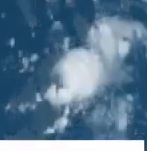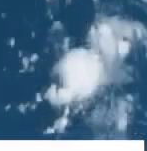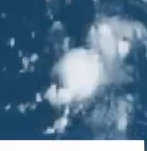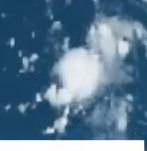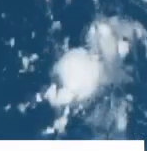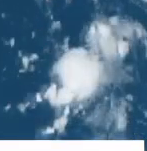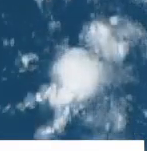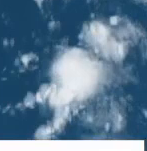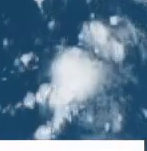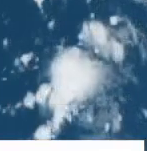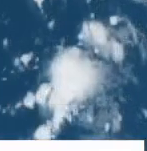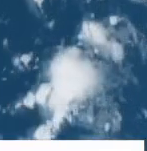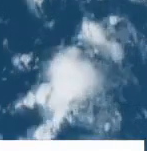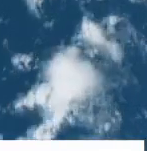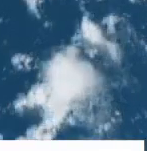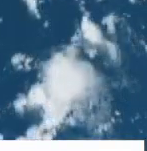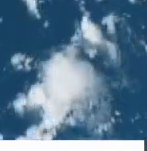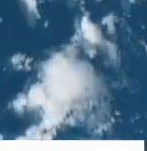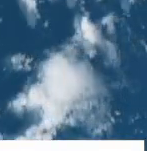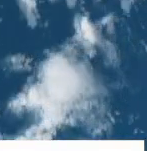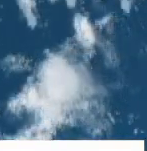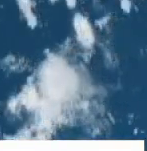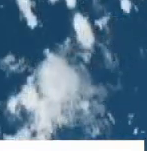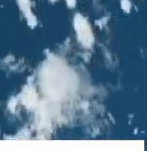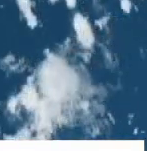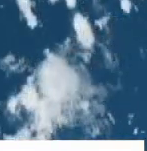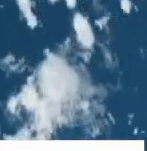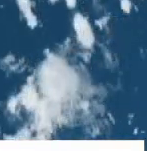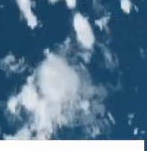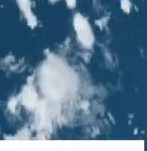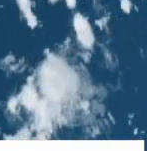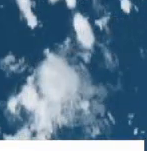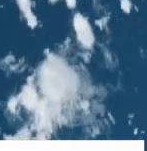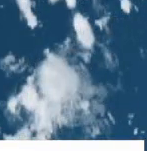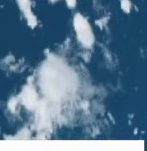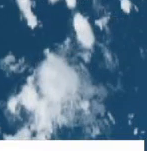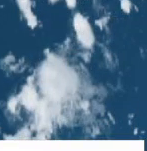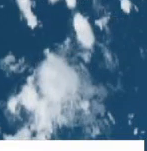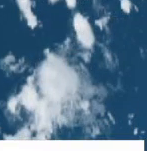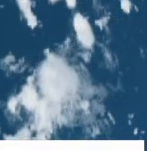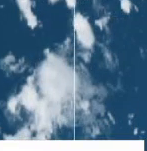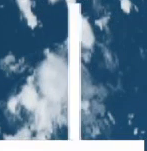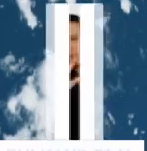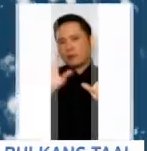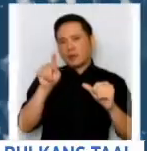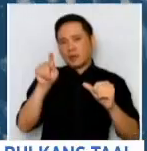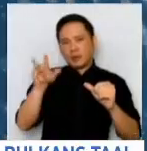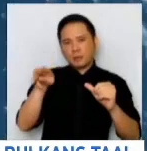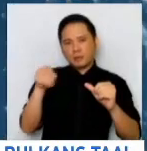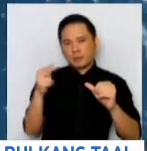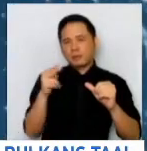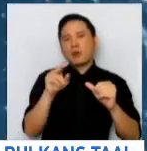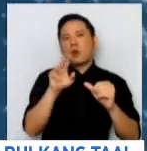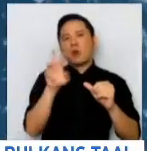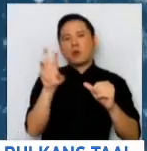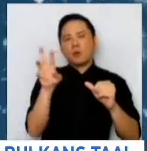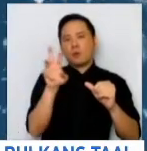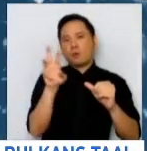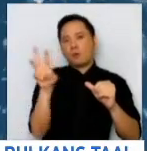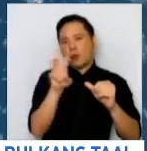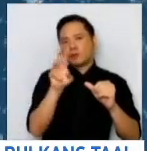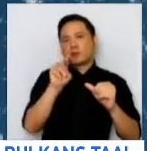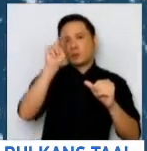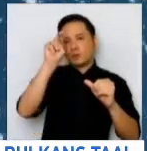45 kilometers per hour, may bugsong nasa 55 kilometers per hour at kumikilos pa west-northwest sa bilis na